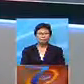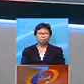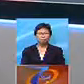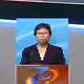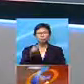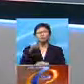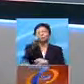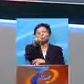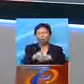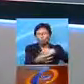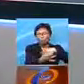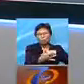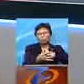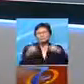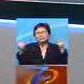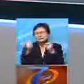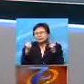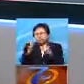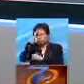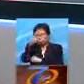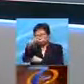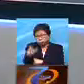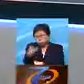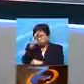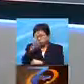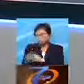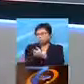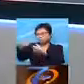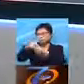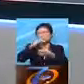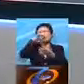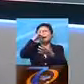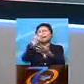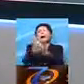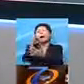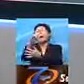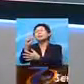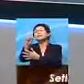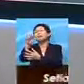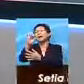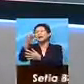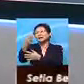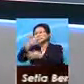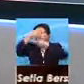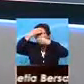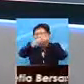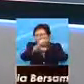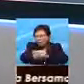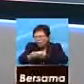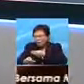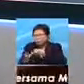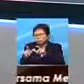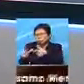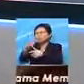seorang juruteknik penyaman udara dituduh terlibat dengan kegiatan militan Dais dan memiliki bahan berkaitan